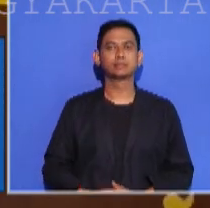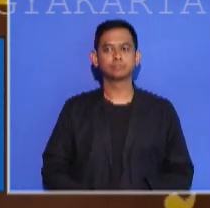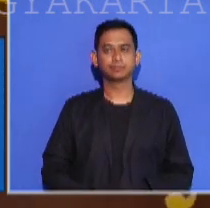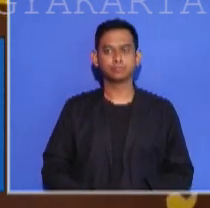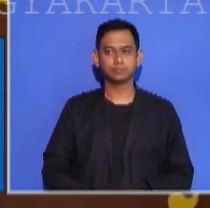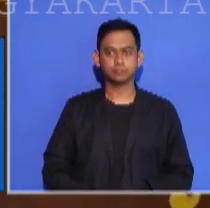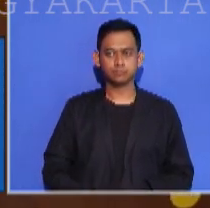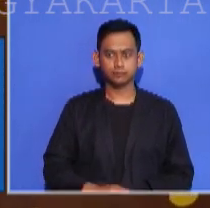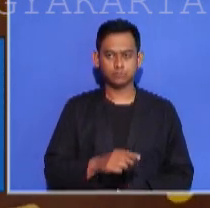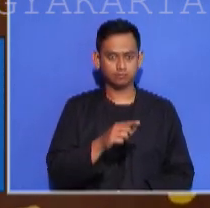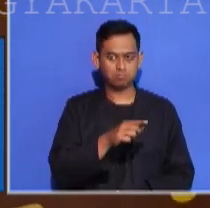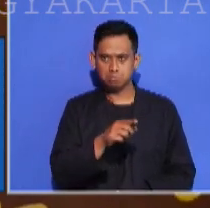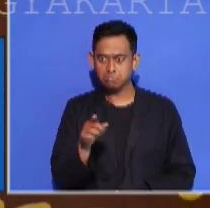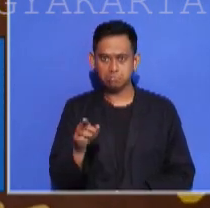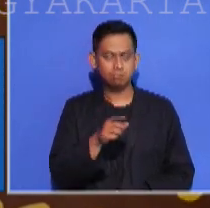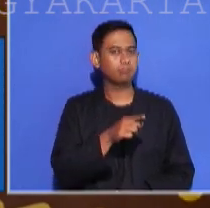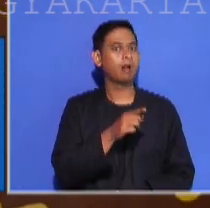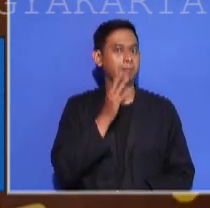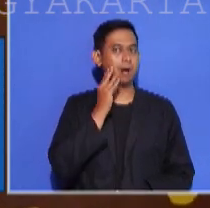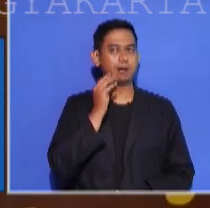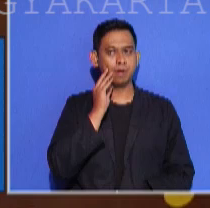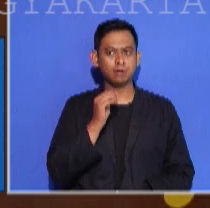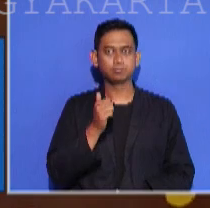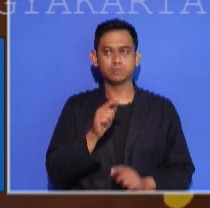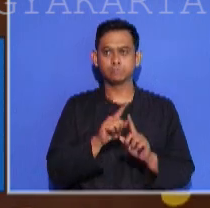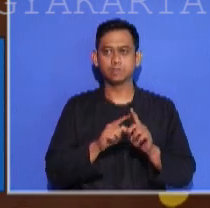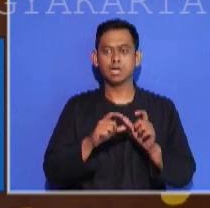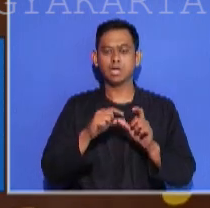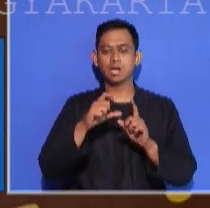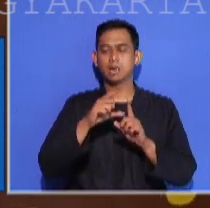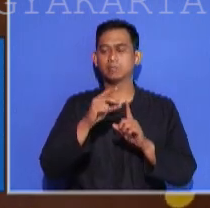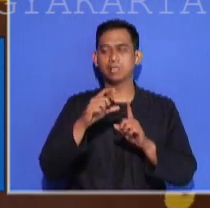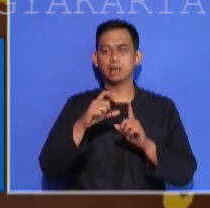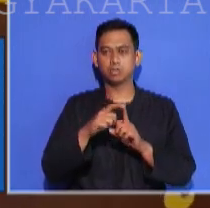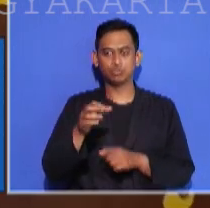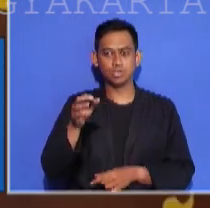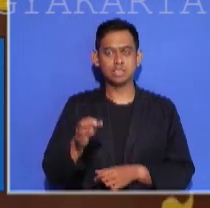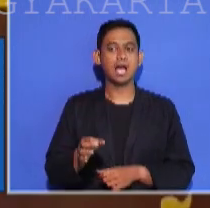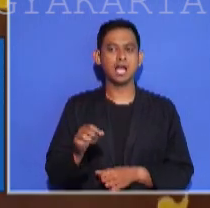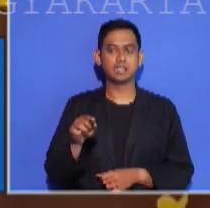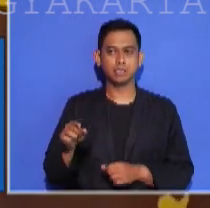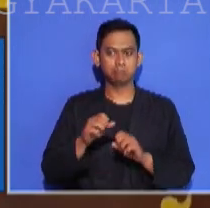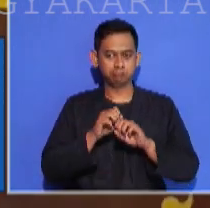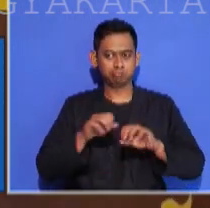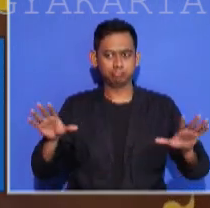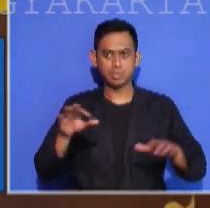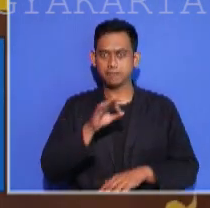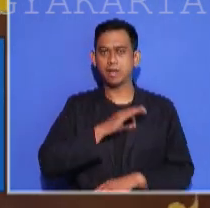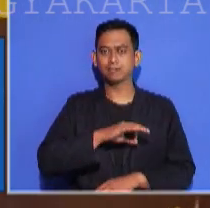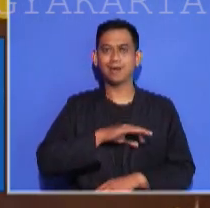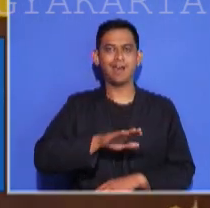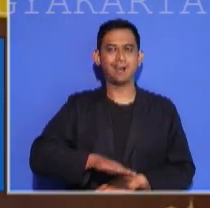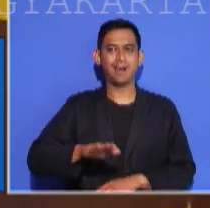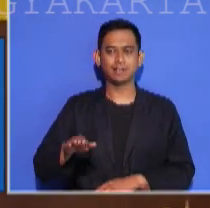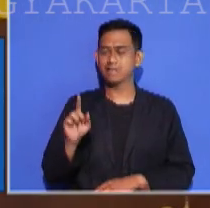seperti ini toh, pengalaman memilih wakil rakyat, sehingga bisa getok tular bagi adik-adiknya yang